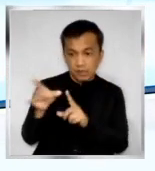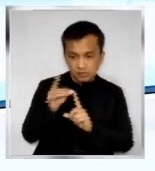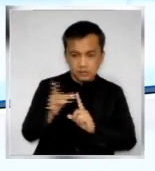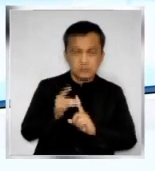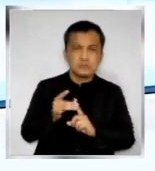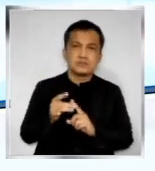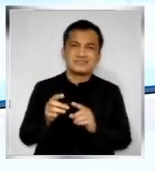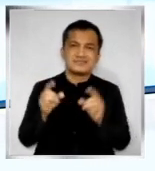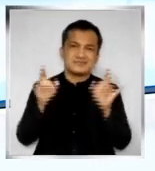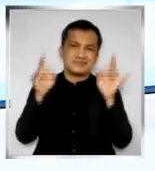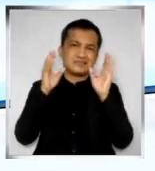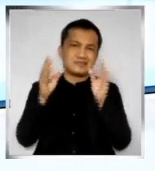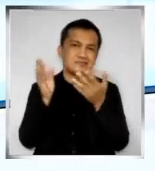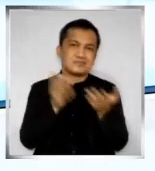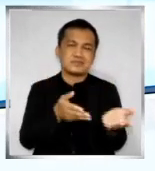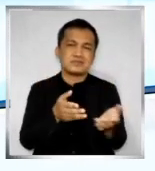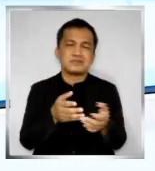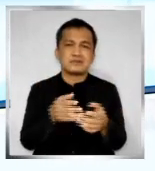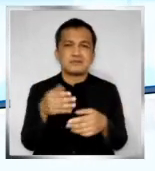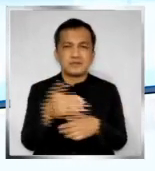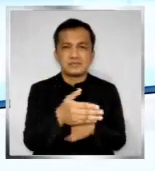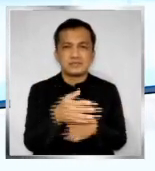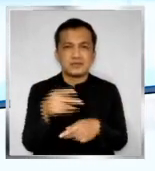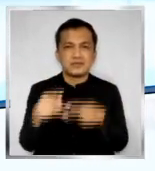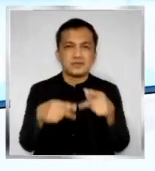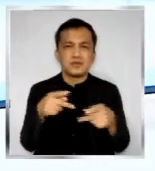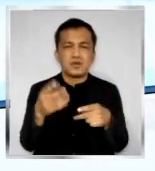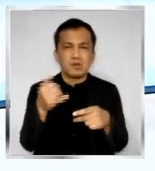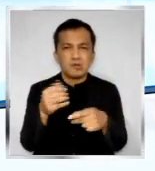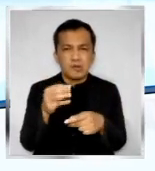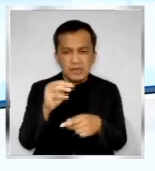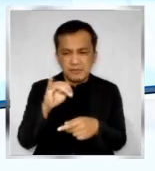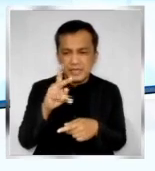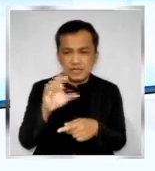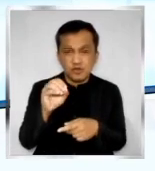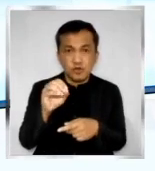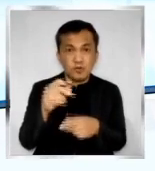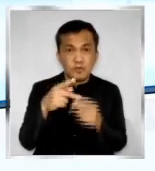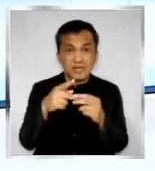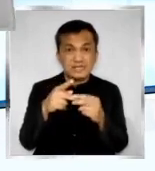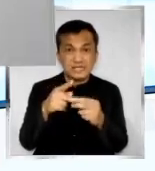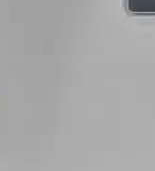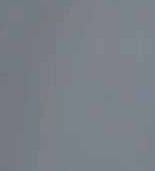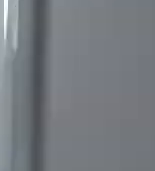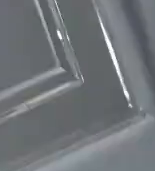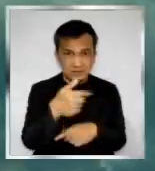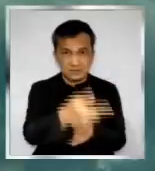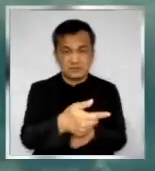nito sa mga isda at mga tao dahil sa mga microplastics. Yan ang tinutukan ni Rafi Tima.